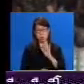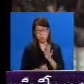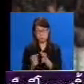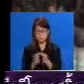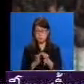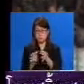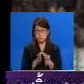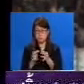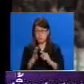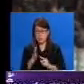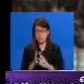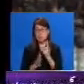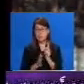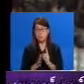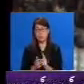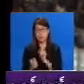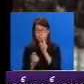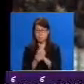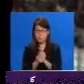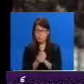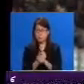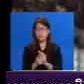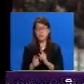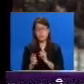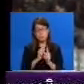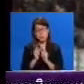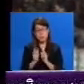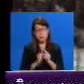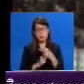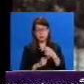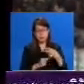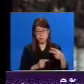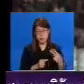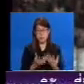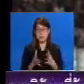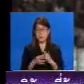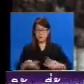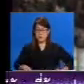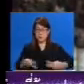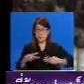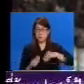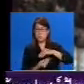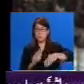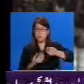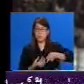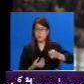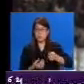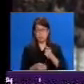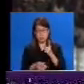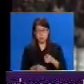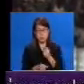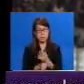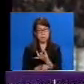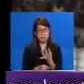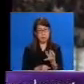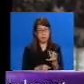ให้ฟังตั้งแต่การพบปากการใช้ภาษาแล้วก็ชีวิตประจำวันในแต่ละวันเนี่ยว่าปฏิบัติอะไรยังไงเป็น